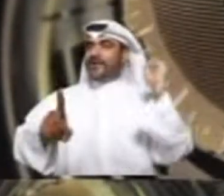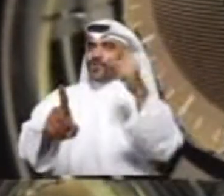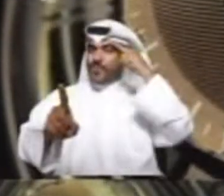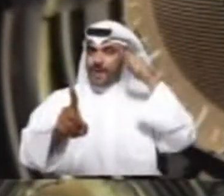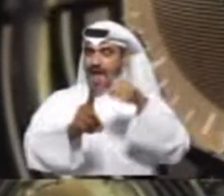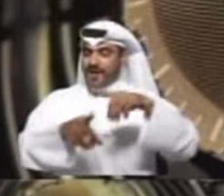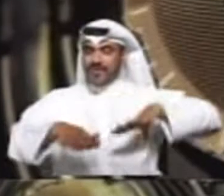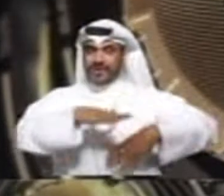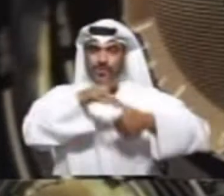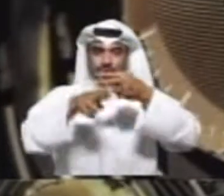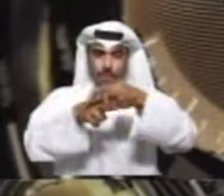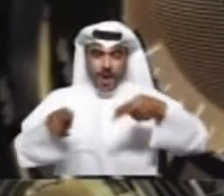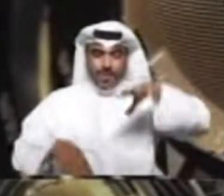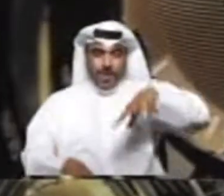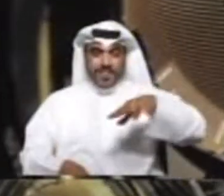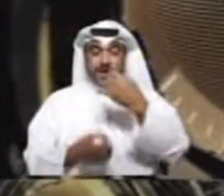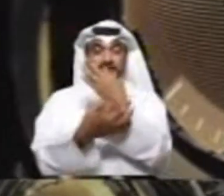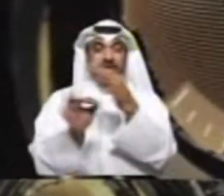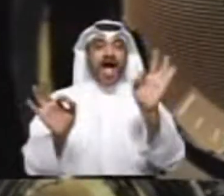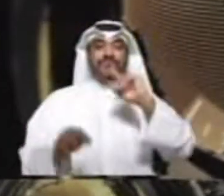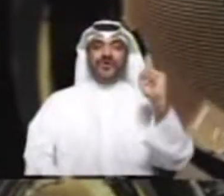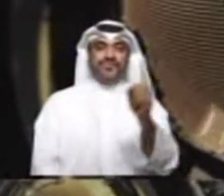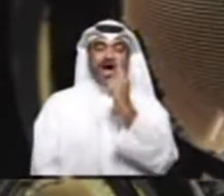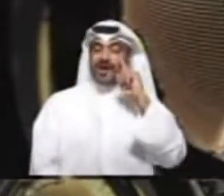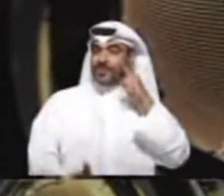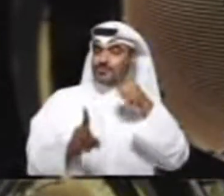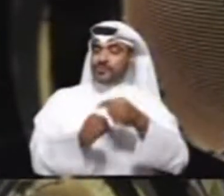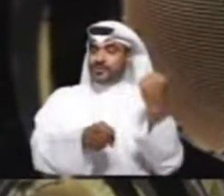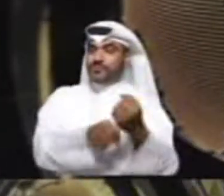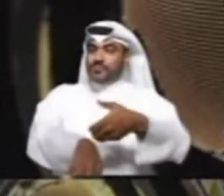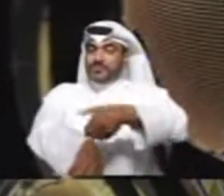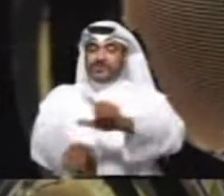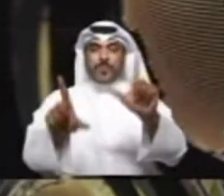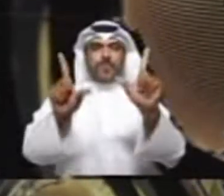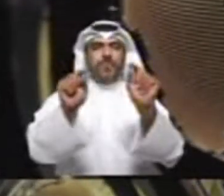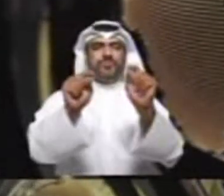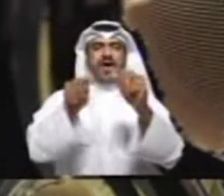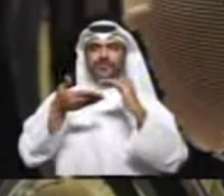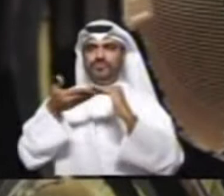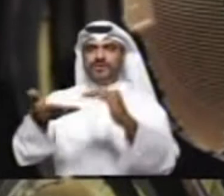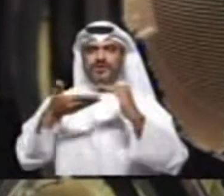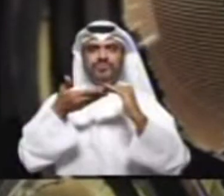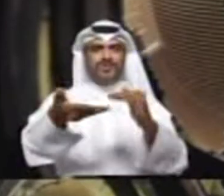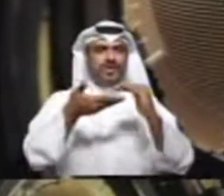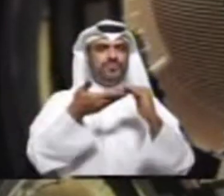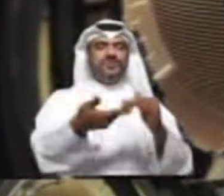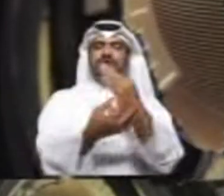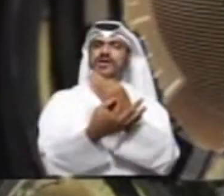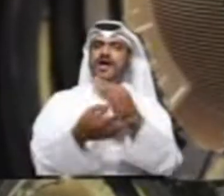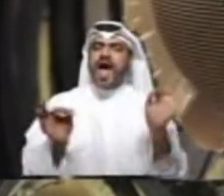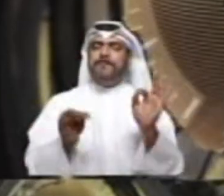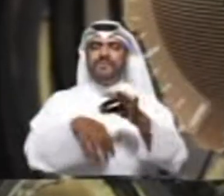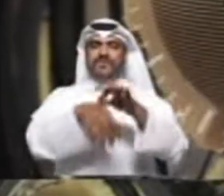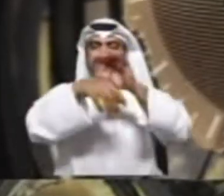بها سموه ودولة الكويت لدى المجتمع الدولي على الجهود المميزة والدؤوبة في تبني ودعم القضايا